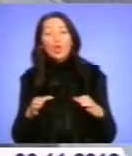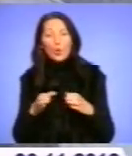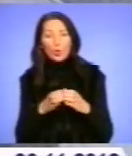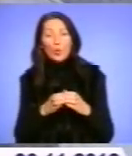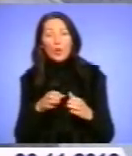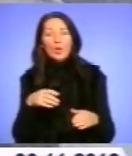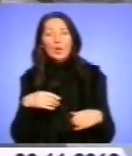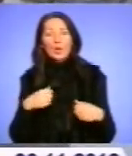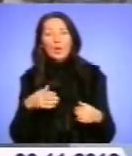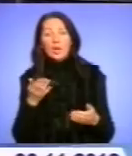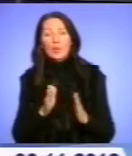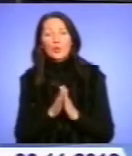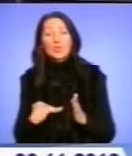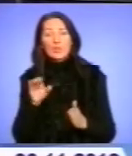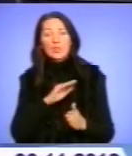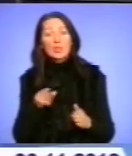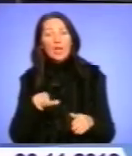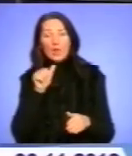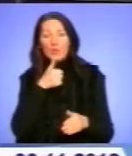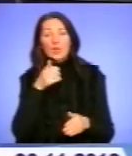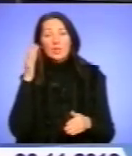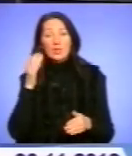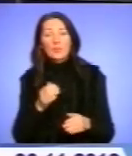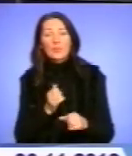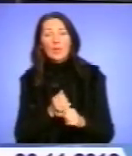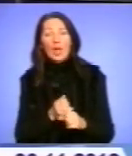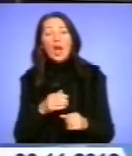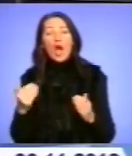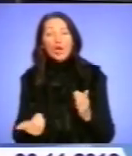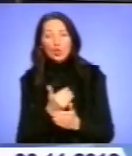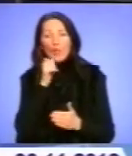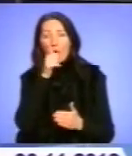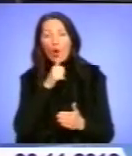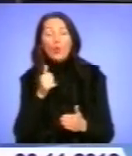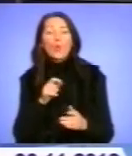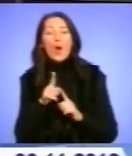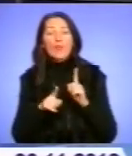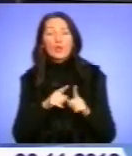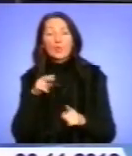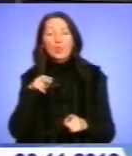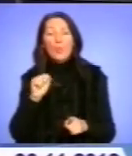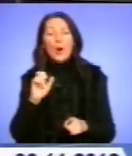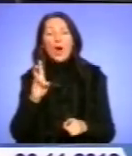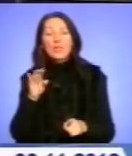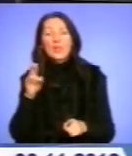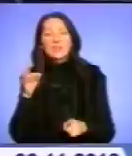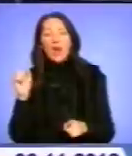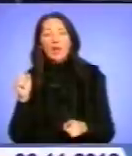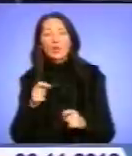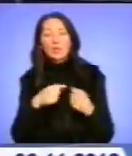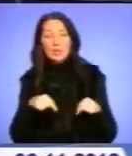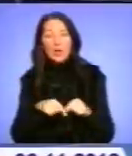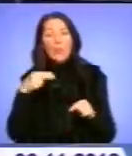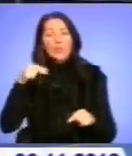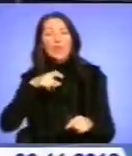відкривати у собі таланти. З нового року реформують пенітенціарну систему. Президент України Віктор Янукович схвалив